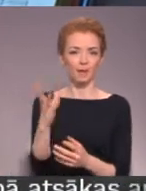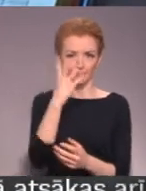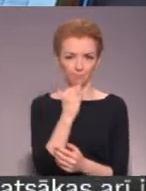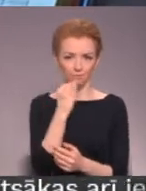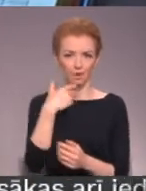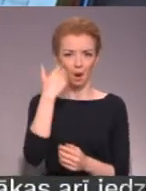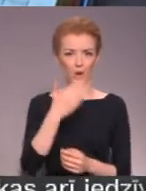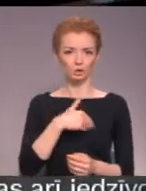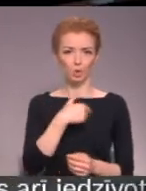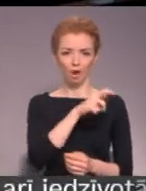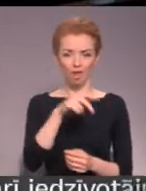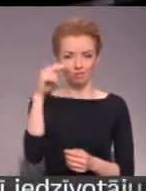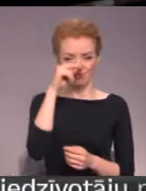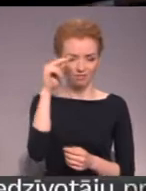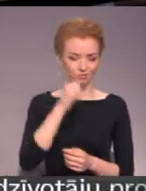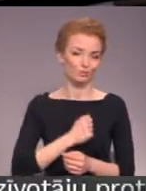ka skolnieki mācās.